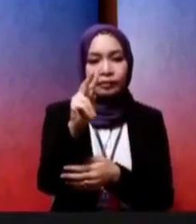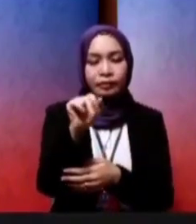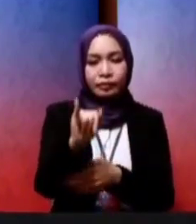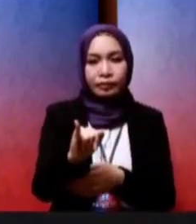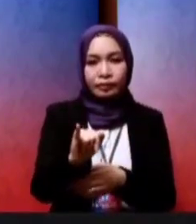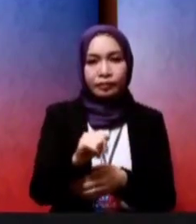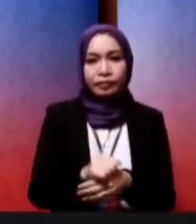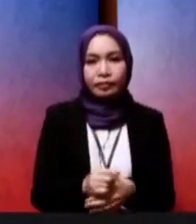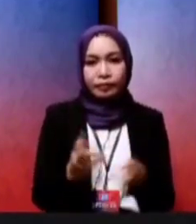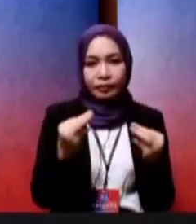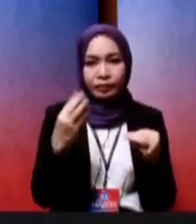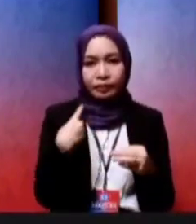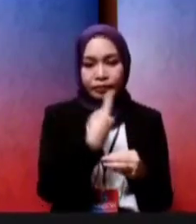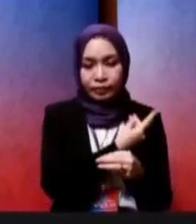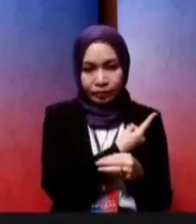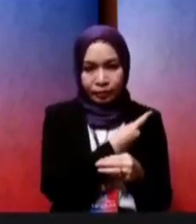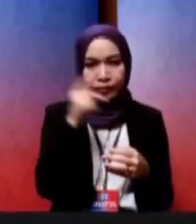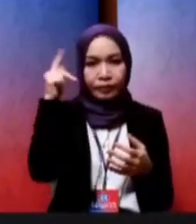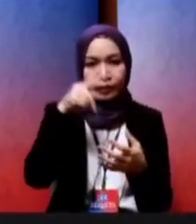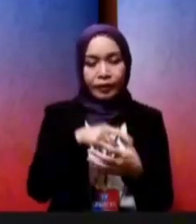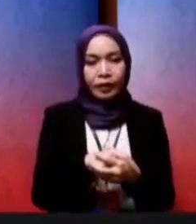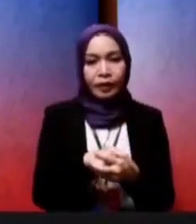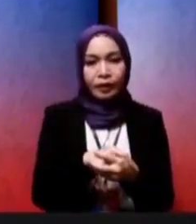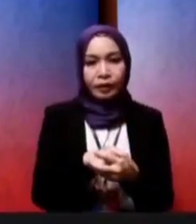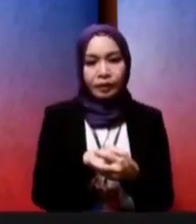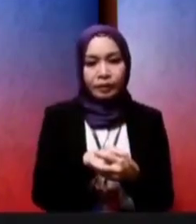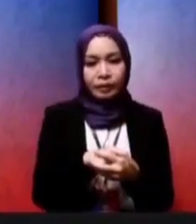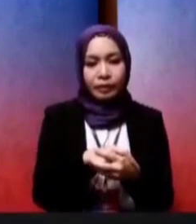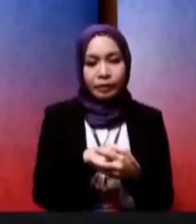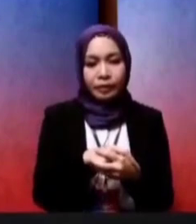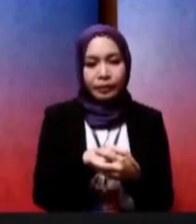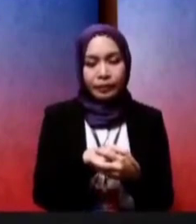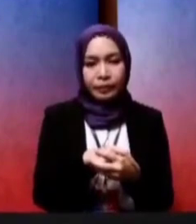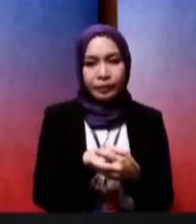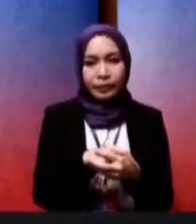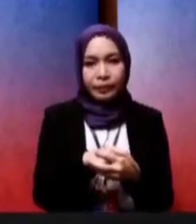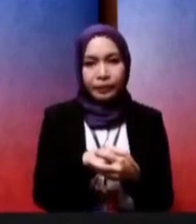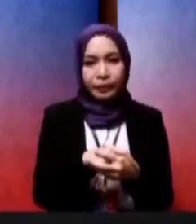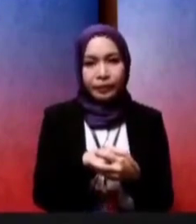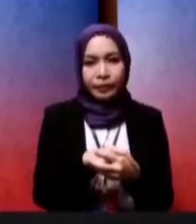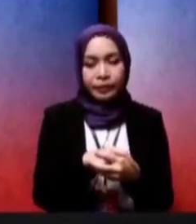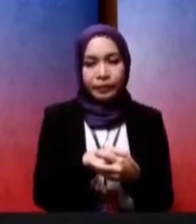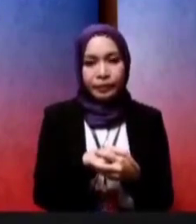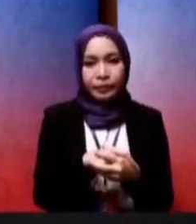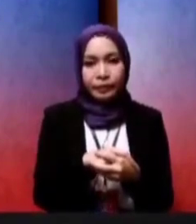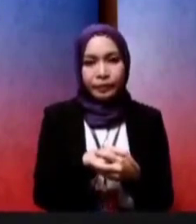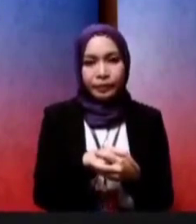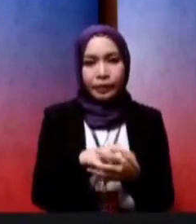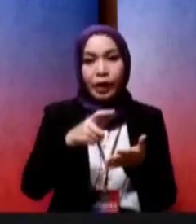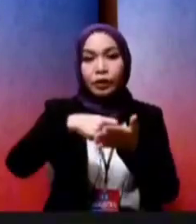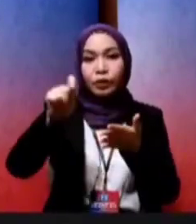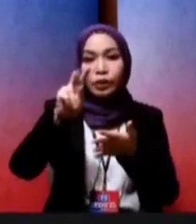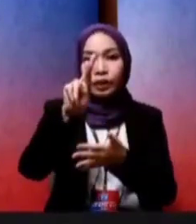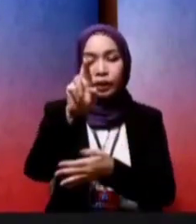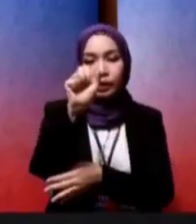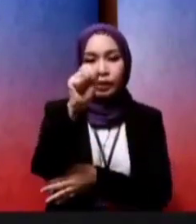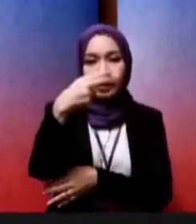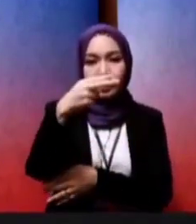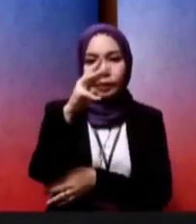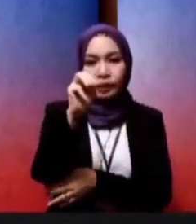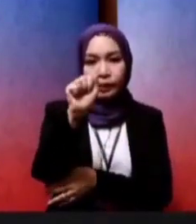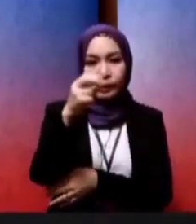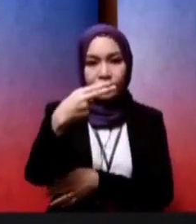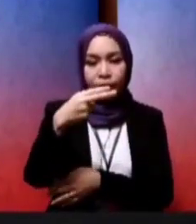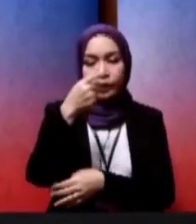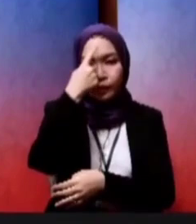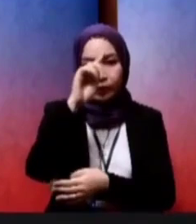selamatkan dana bagi menampung tambahan sumbangan tunai Rahmah untukemberi kan kepada